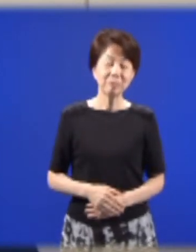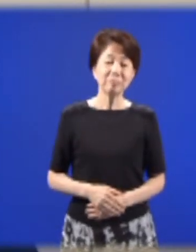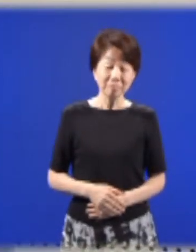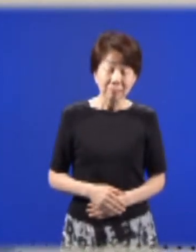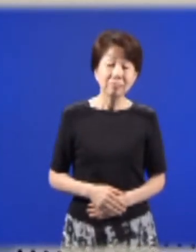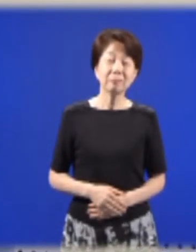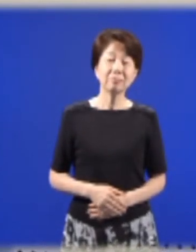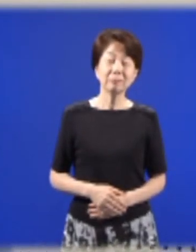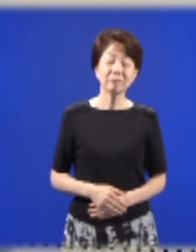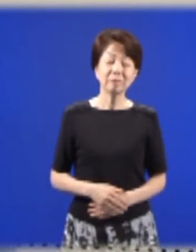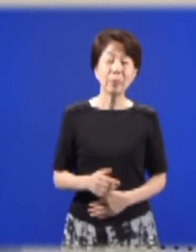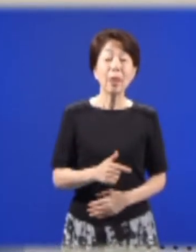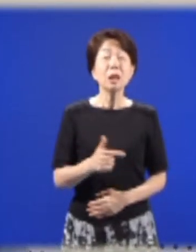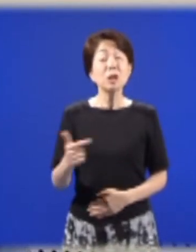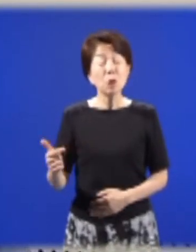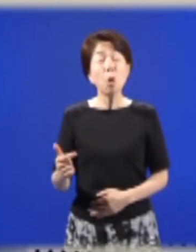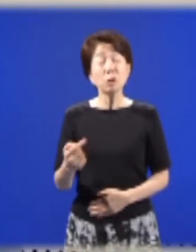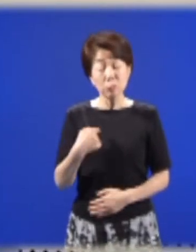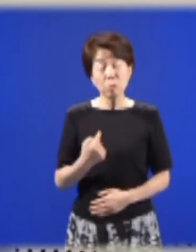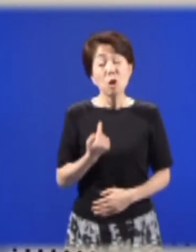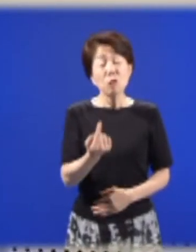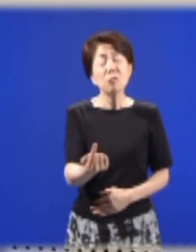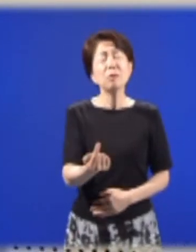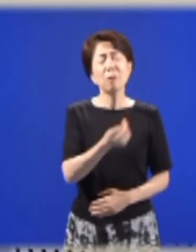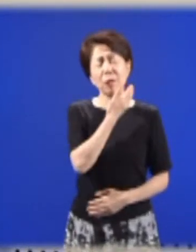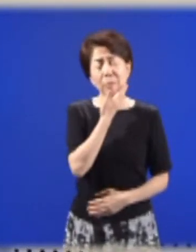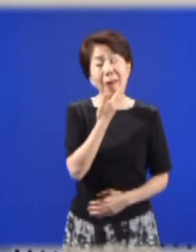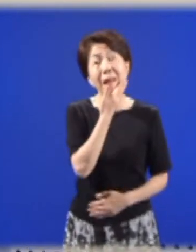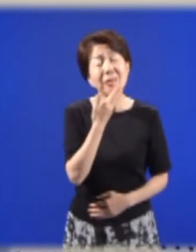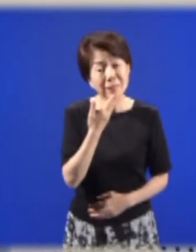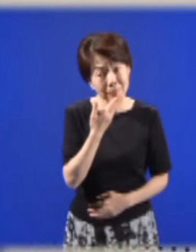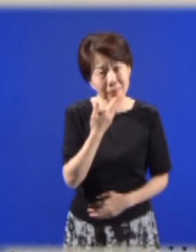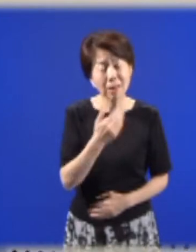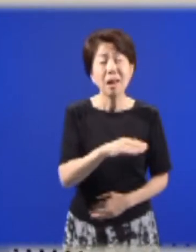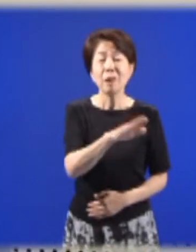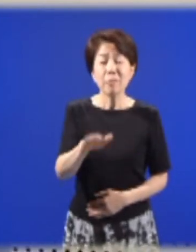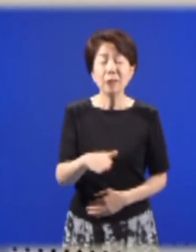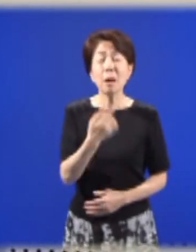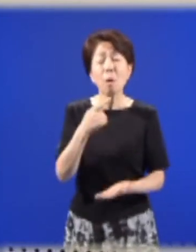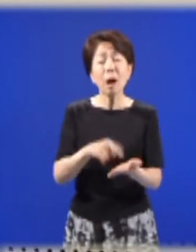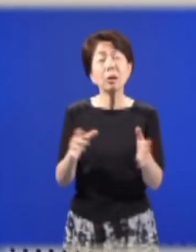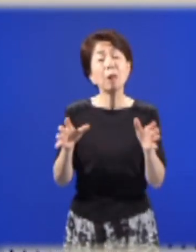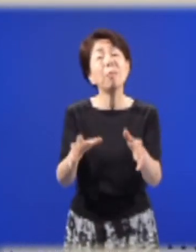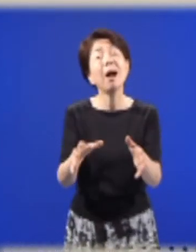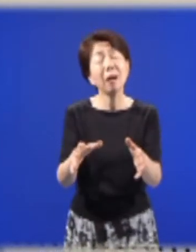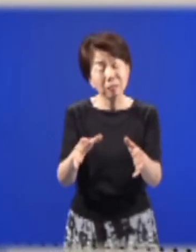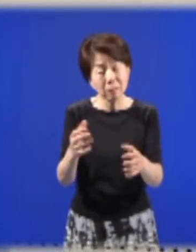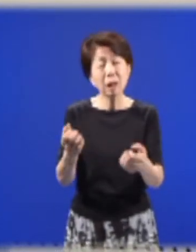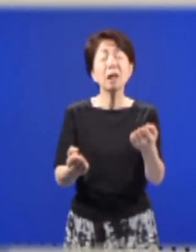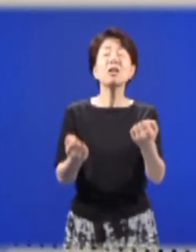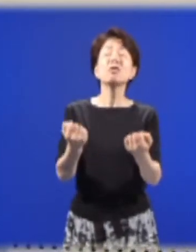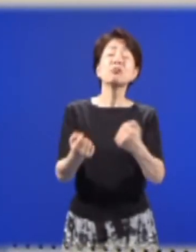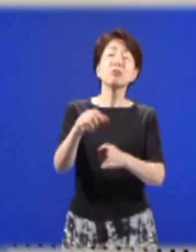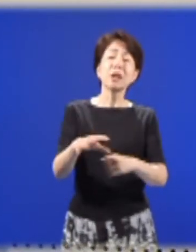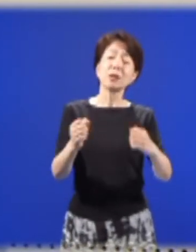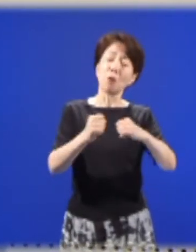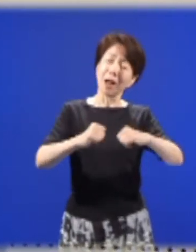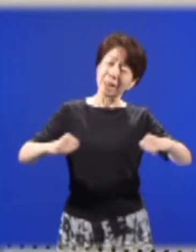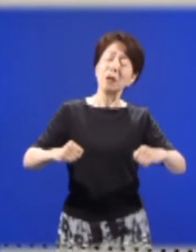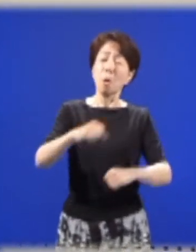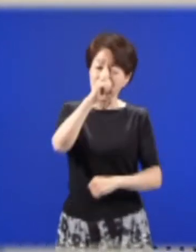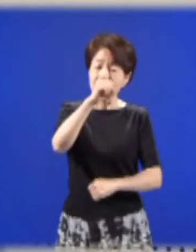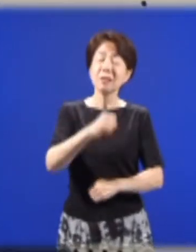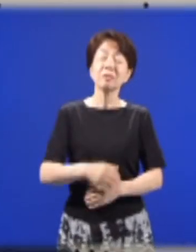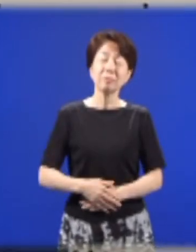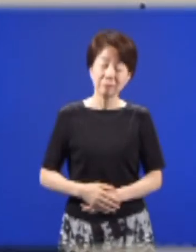。 とっても来るのに便利ですし、皆さんが集まりやすい場所で、駐車場が広いっていうのがすごく